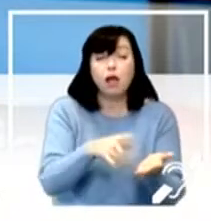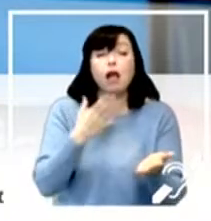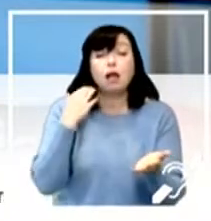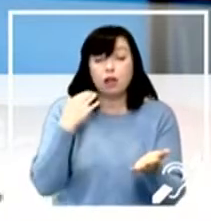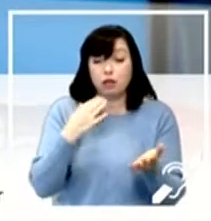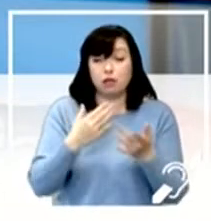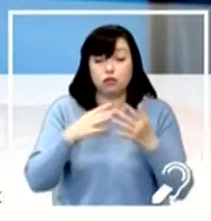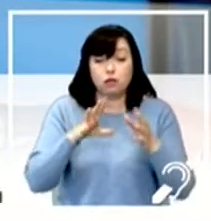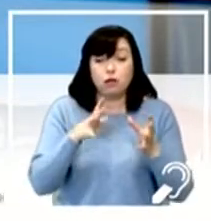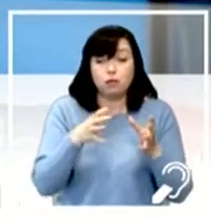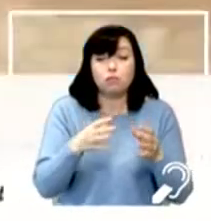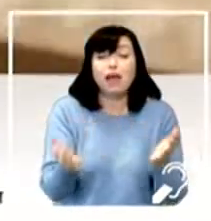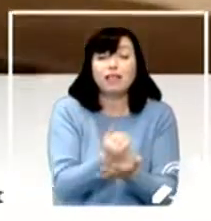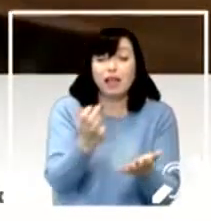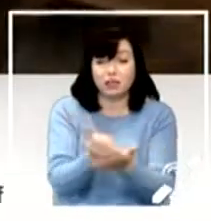se simplifică.